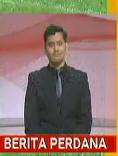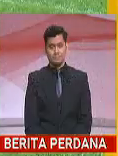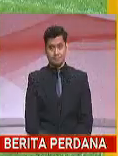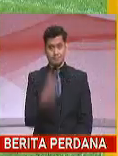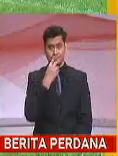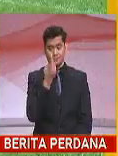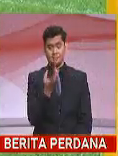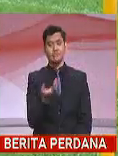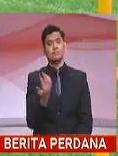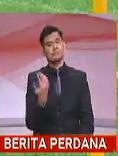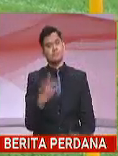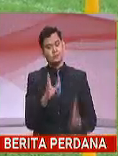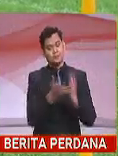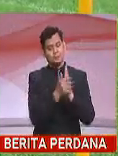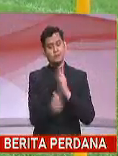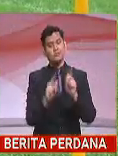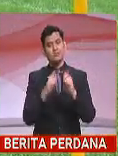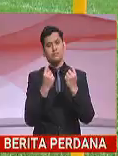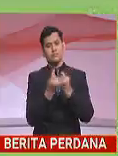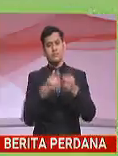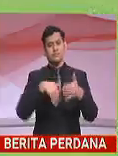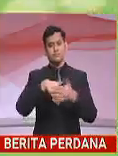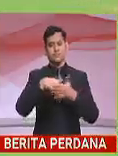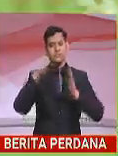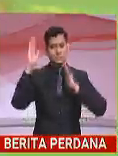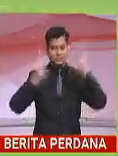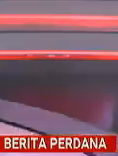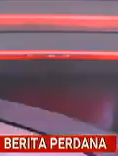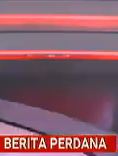peningkatan skuad kebangsaan. Pelaksanaan